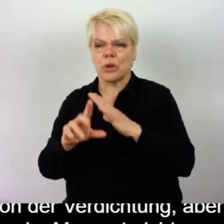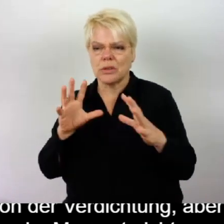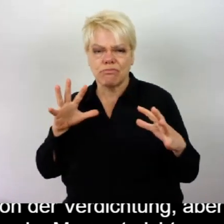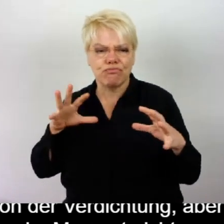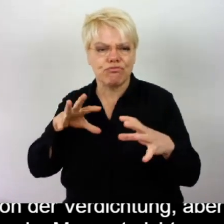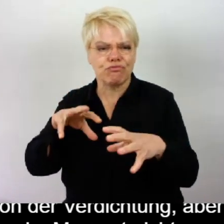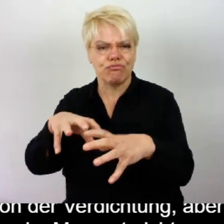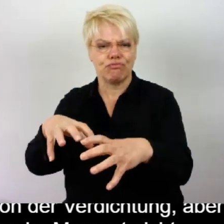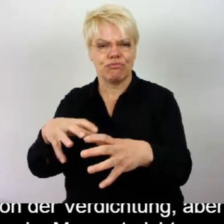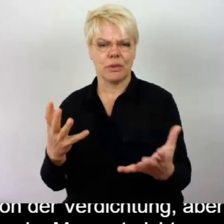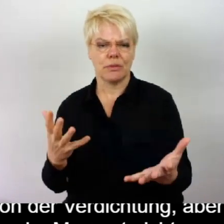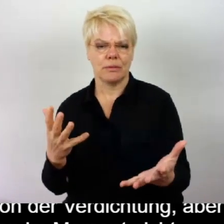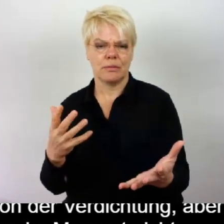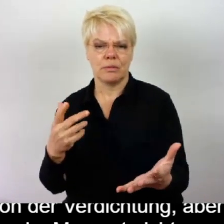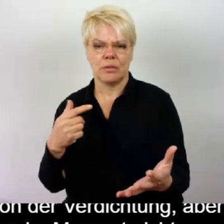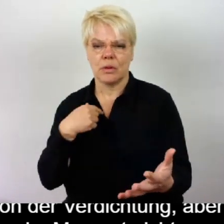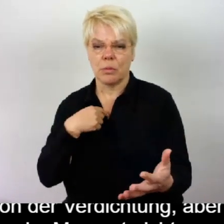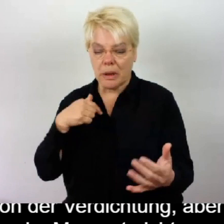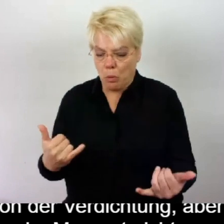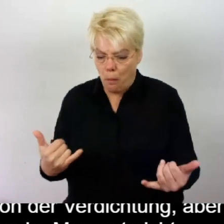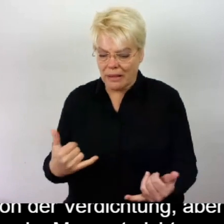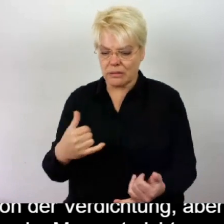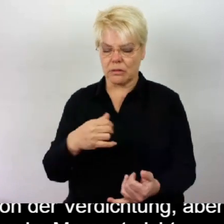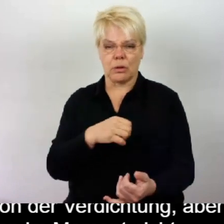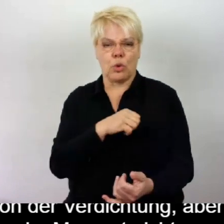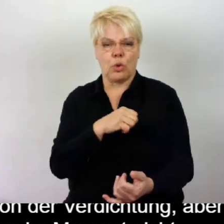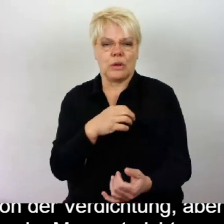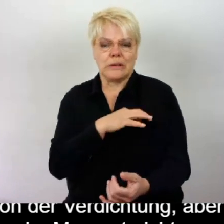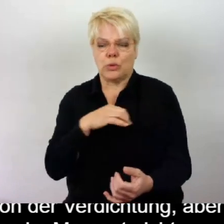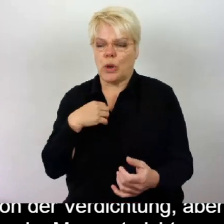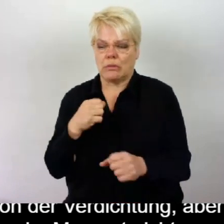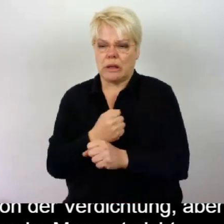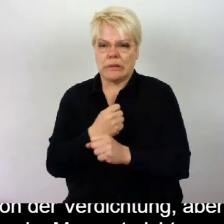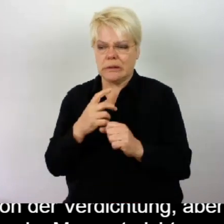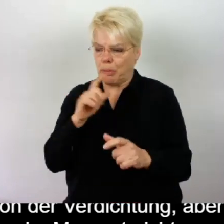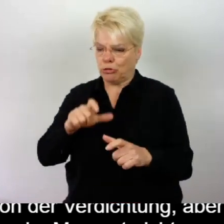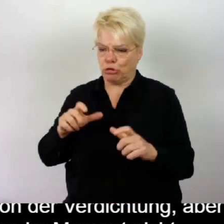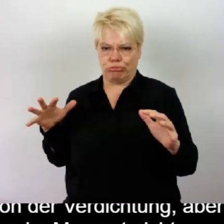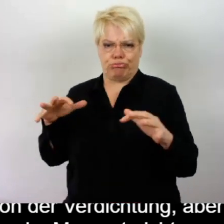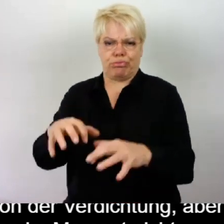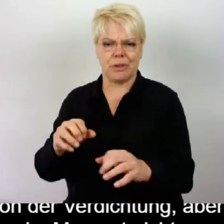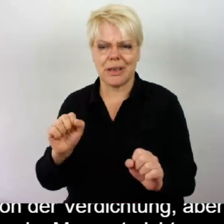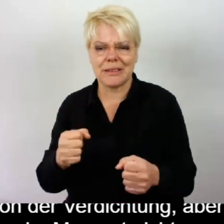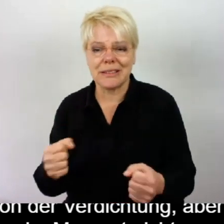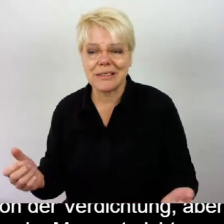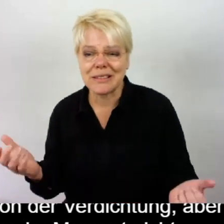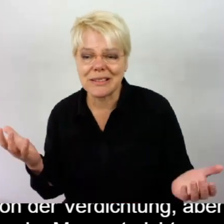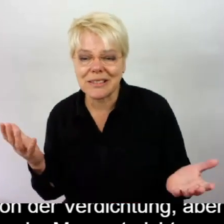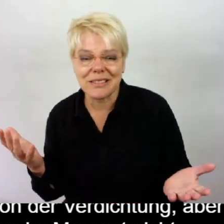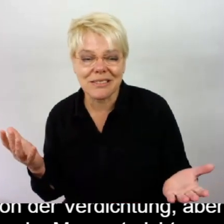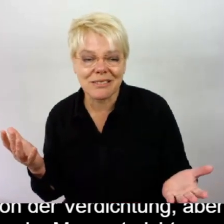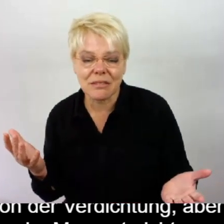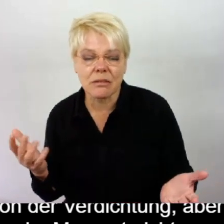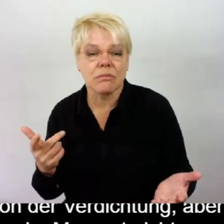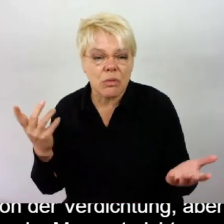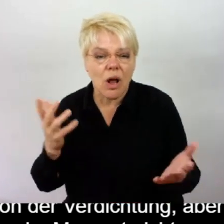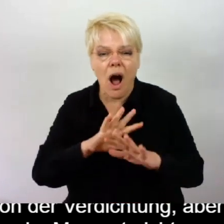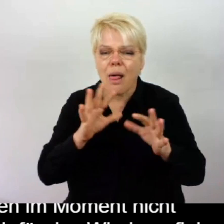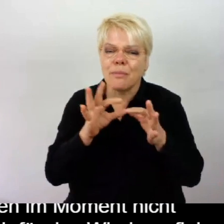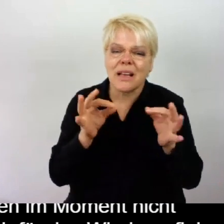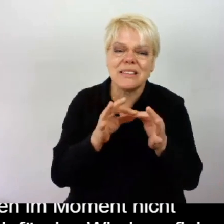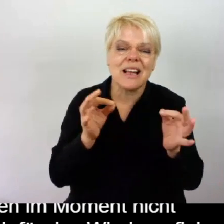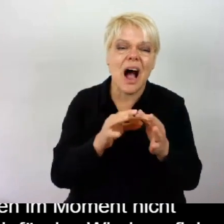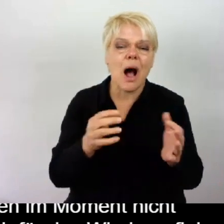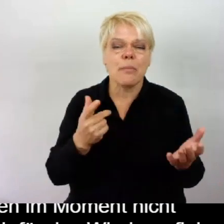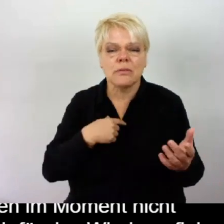Ländern solche Programme auf. Es sind ja nur ganz, ganz wenige Bundesländer, die sich hier tatsächlich einbringen. Und mit diesen 200 Millionen, die wir jetzt insgesamt